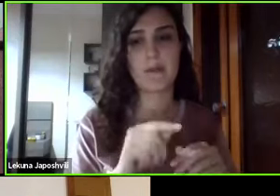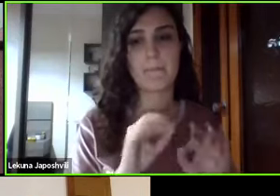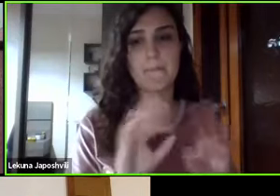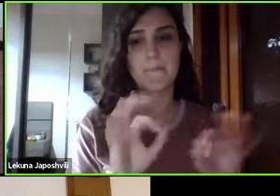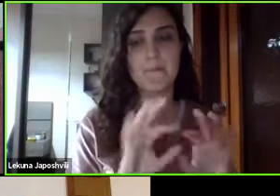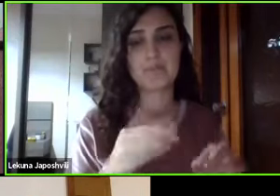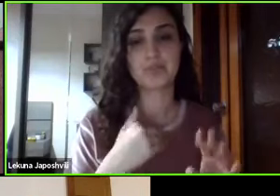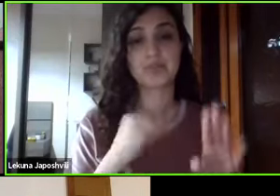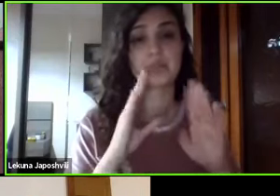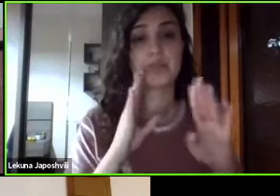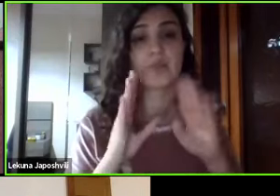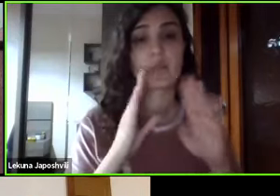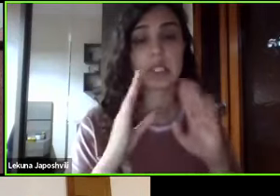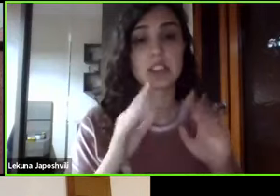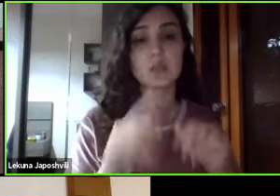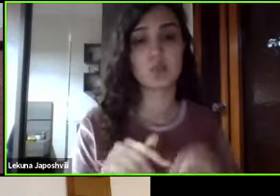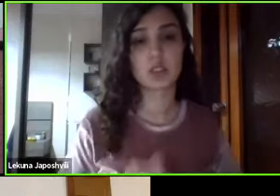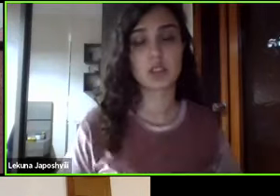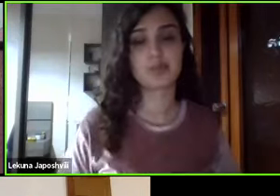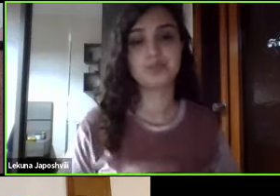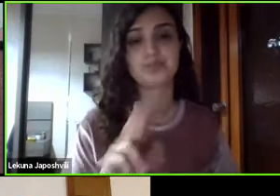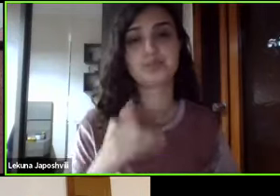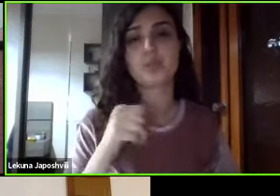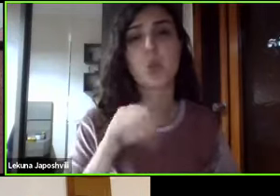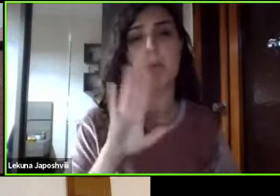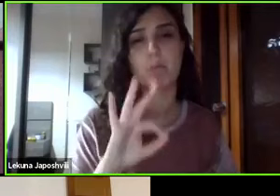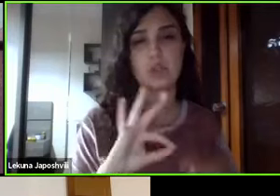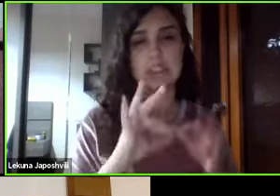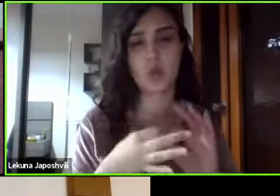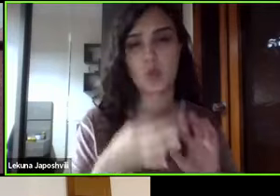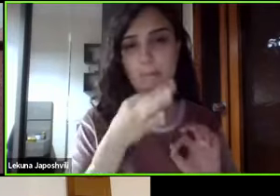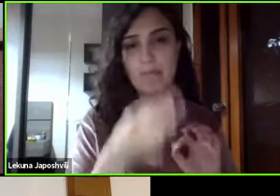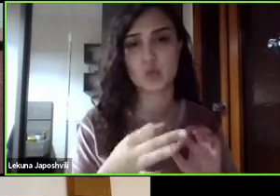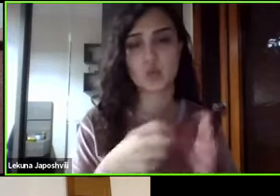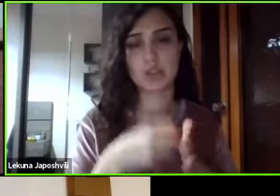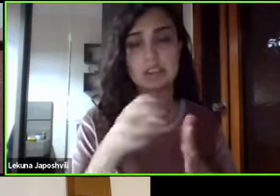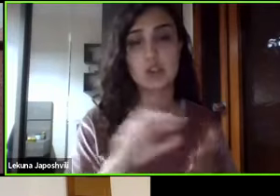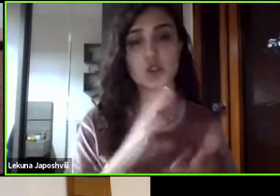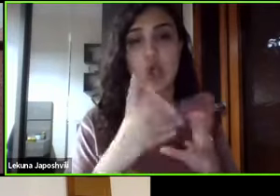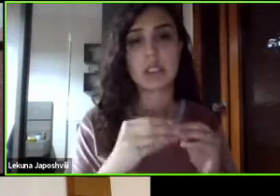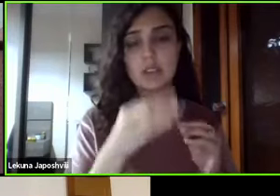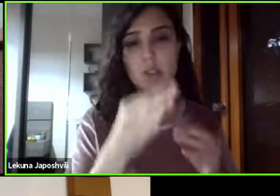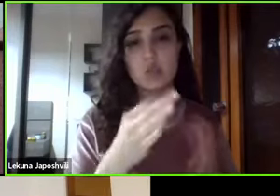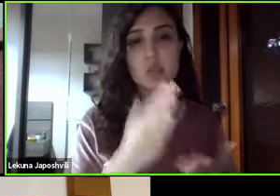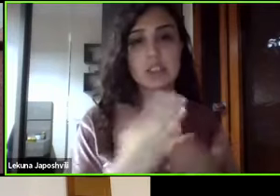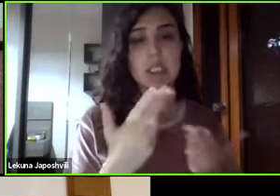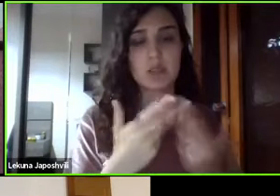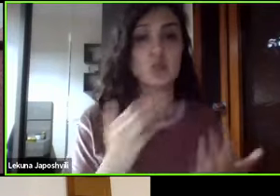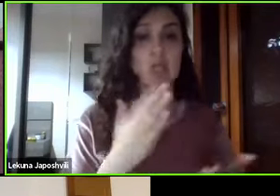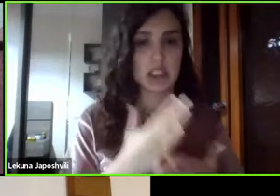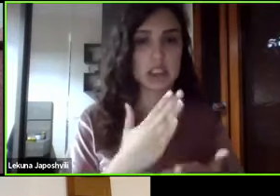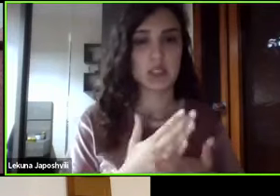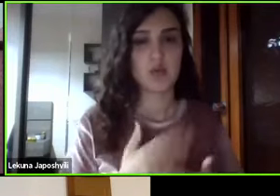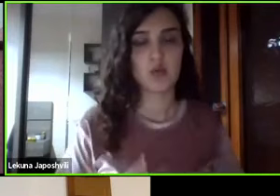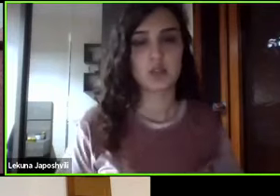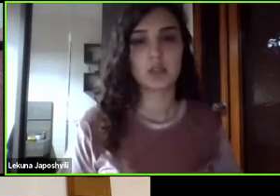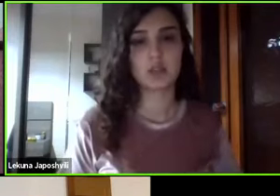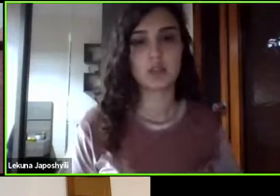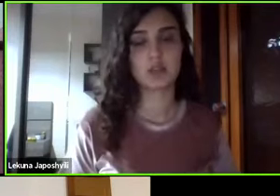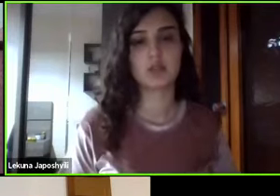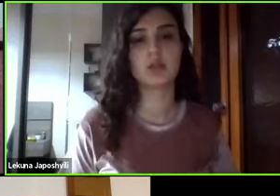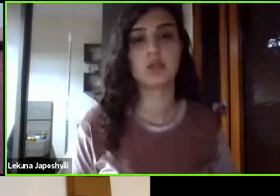დიახ ჩვენს Facebook გვერდზე და უფრო დეტალურ პასუხს მივწერ და ზოგადი პასუხი არის რა თქმა უნდა არსებობს რა თქმა